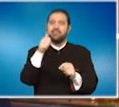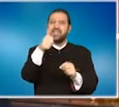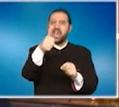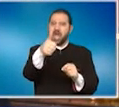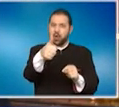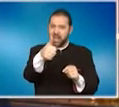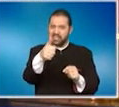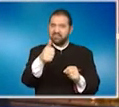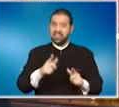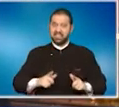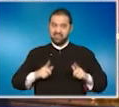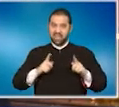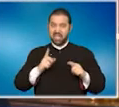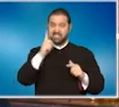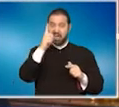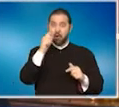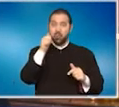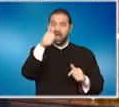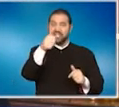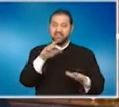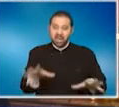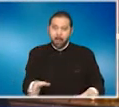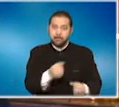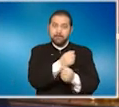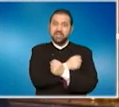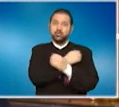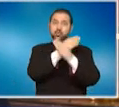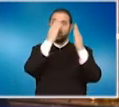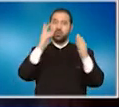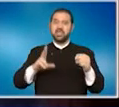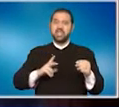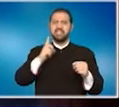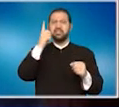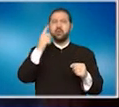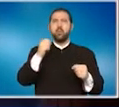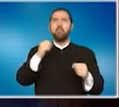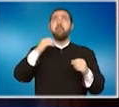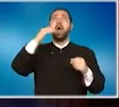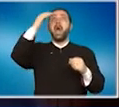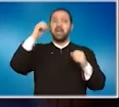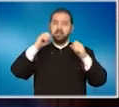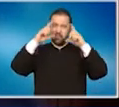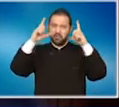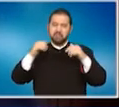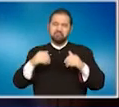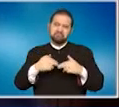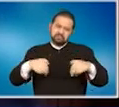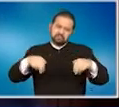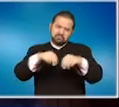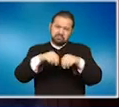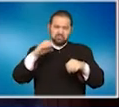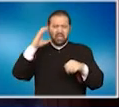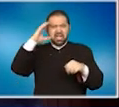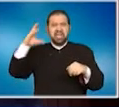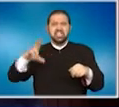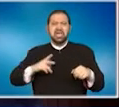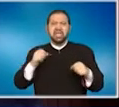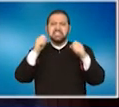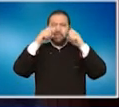viață la un adevăr mântuitor este o mare minune. Noi socotim minune dacă cineva este bolnav